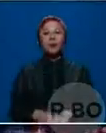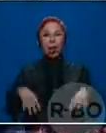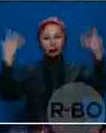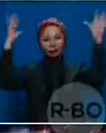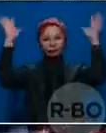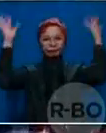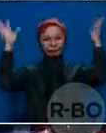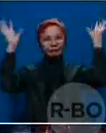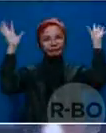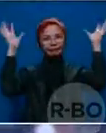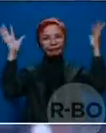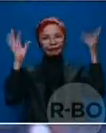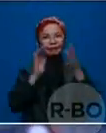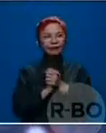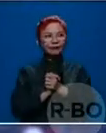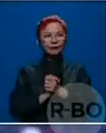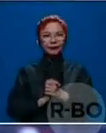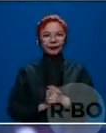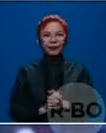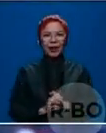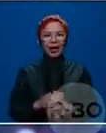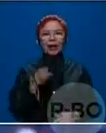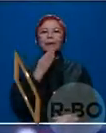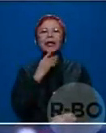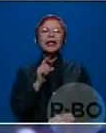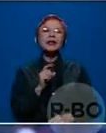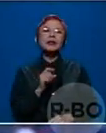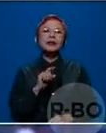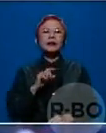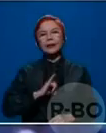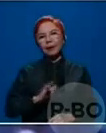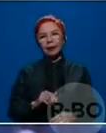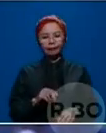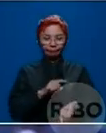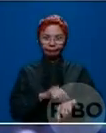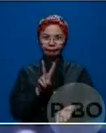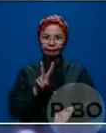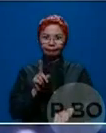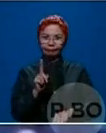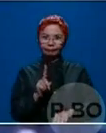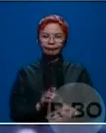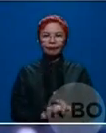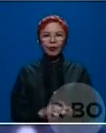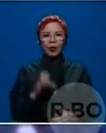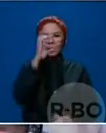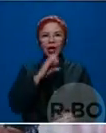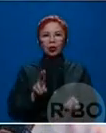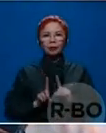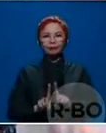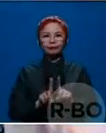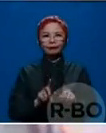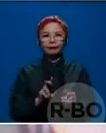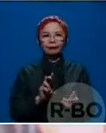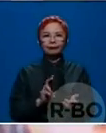saya langsung pertanyaan yang sama kepada paslon ketiga dalam waktu 2 menit jelaskan langkah yang akan Anda ambil untuk solusi